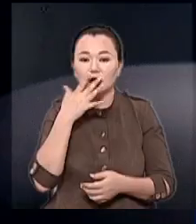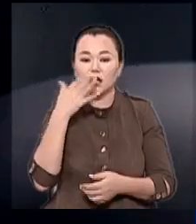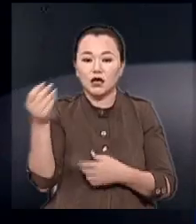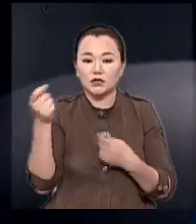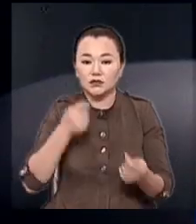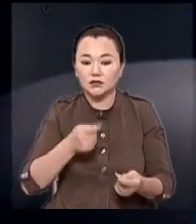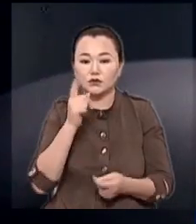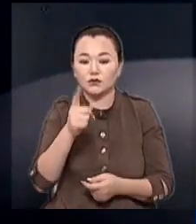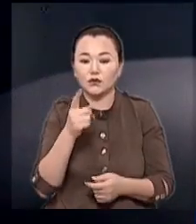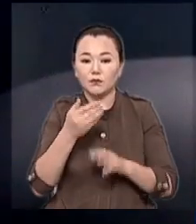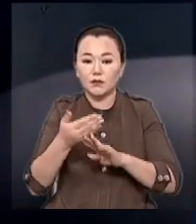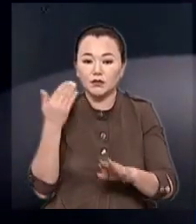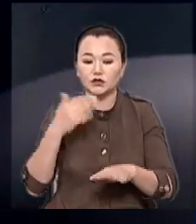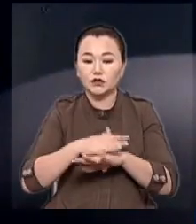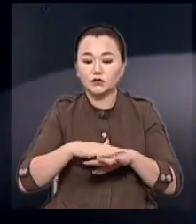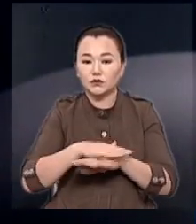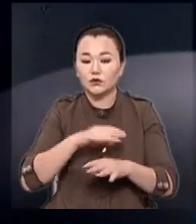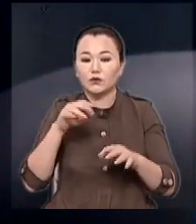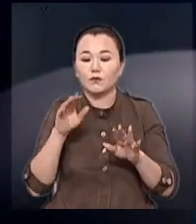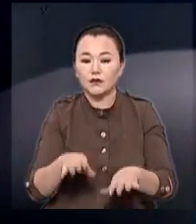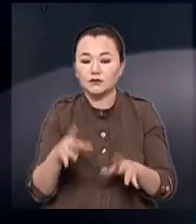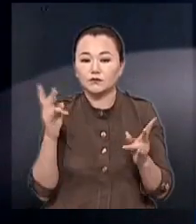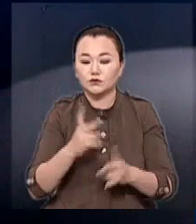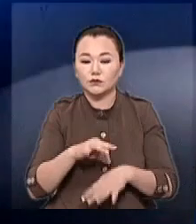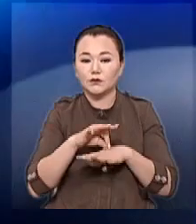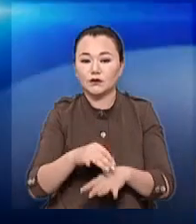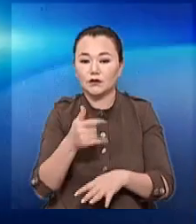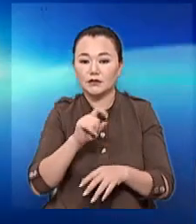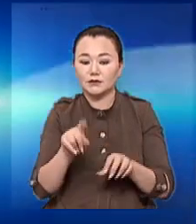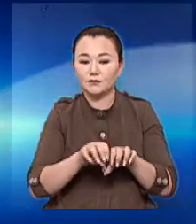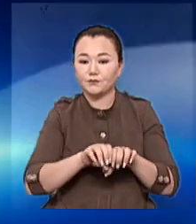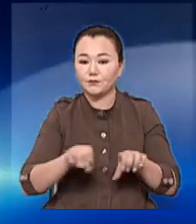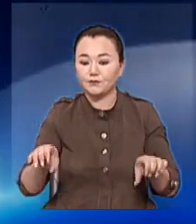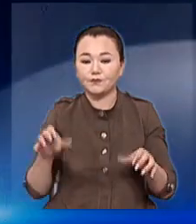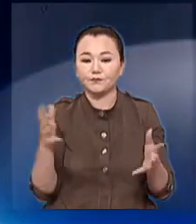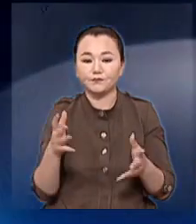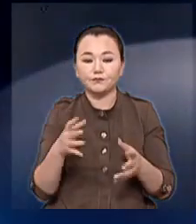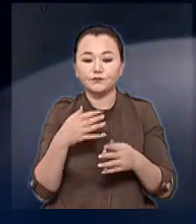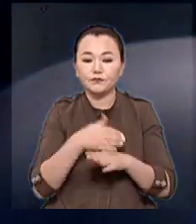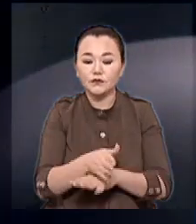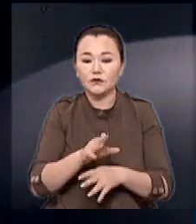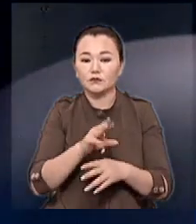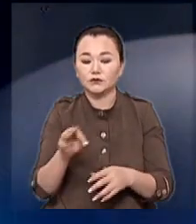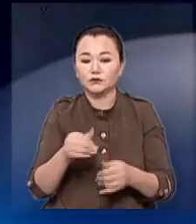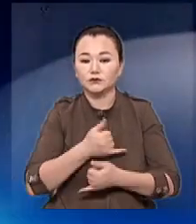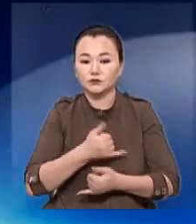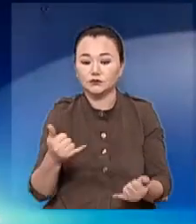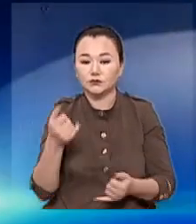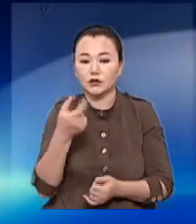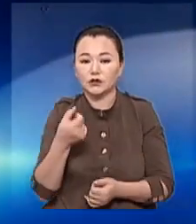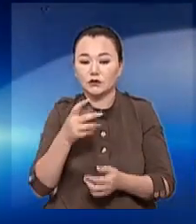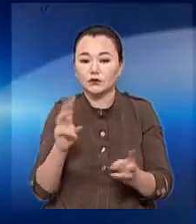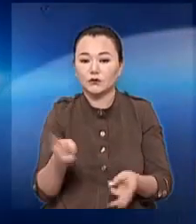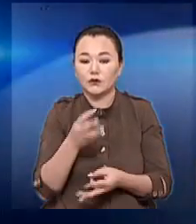границей. Однако прежде к населенным пунктам необходимо провести газопровод. Какие варианты по обеспечению голубым топливом